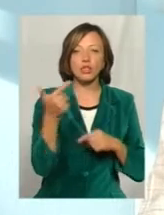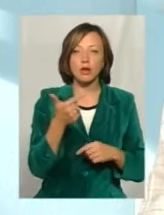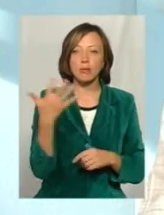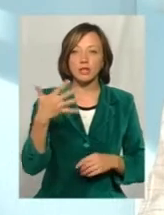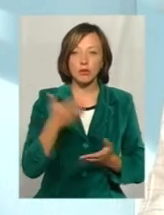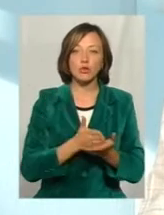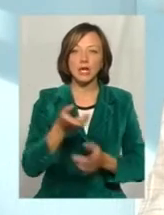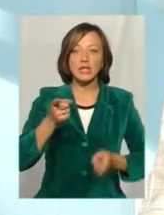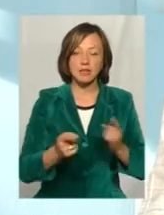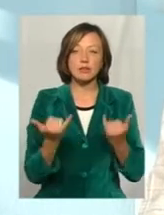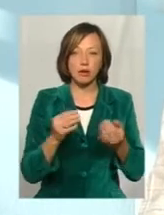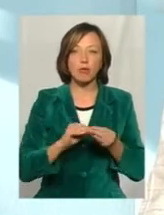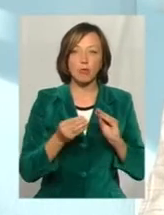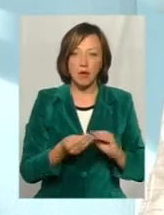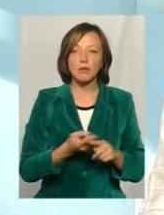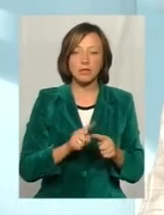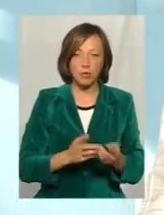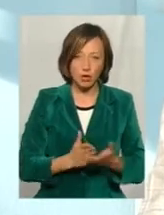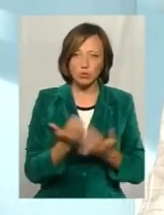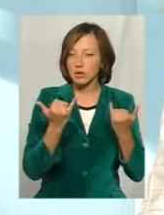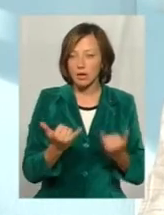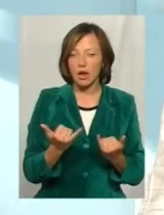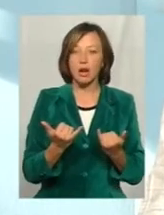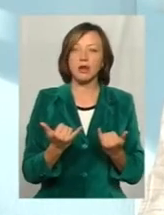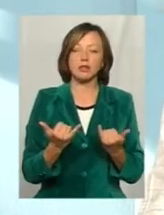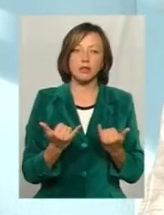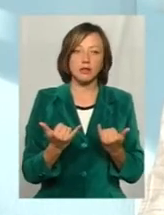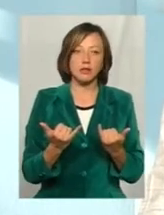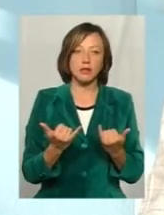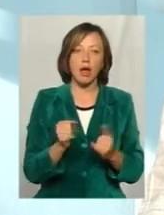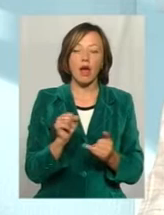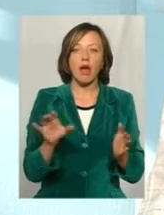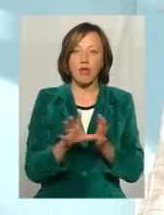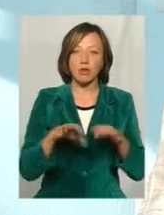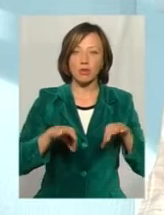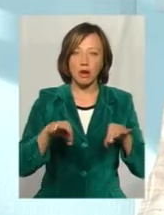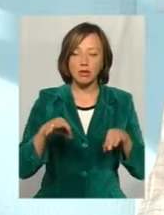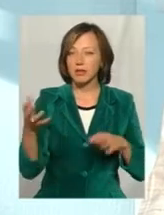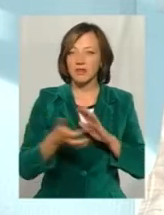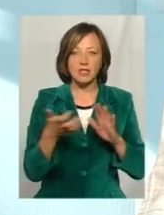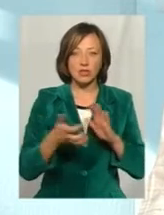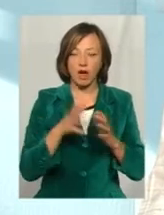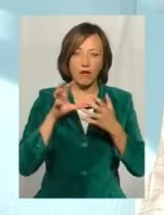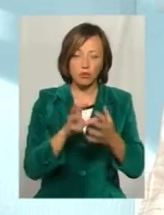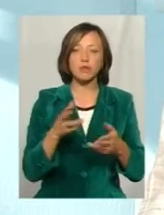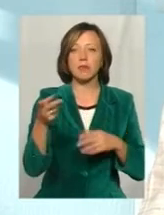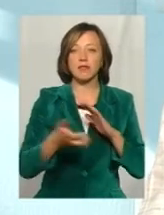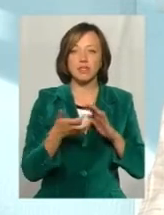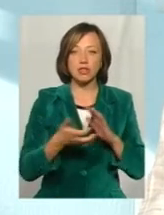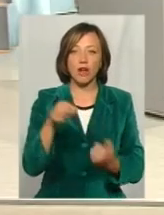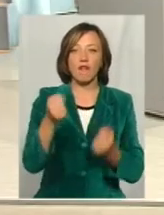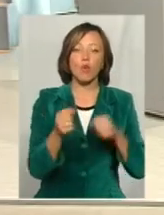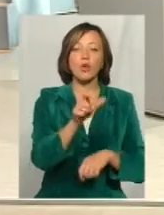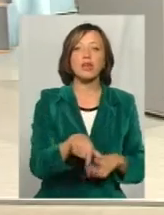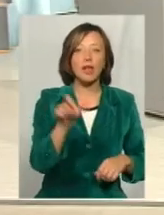маршрут. Дійсно, зараз є проблема. Цей маршрут зараз обслуговують електротранс. Там і не вистачає транспортних засобів, там і не вистачає